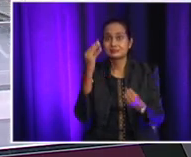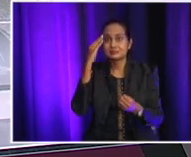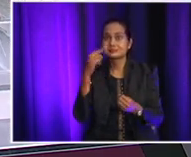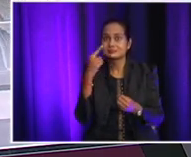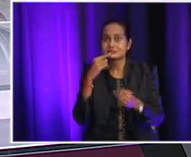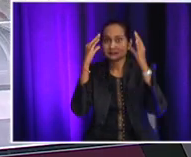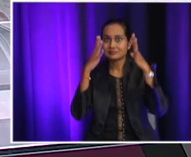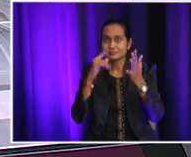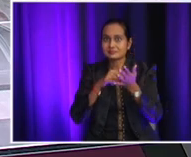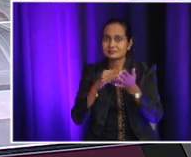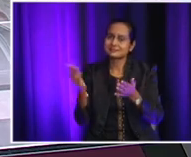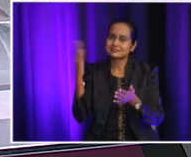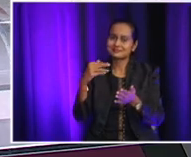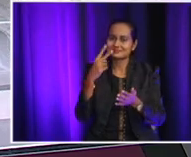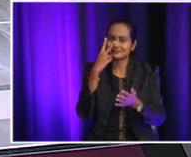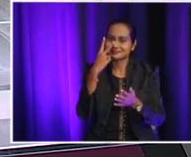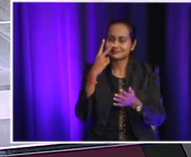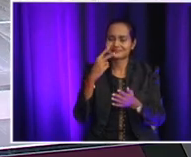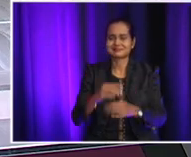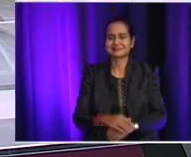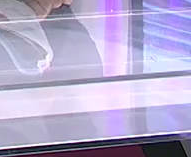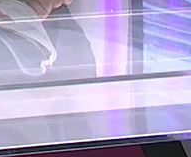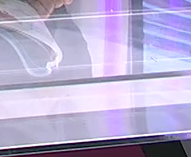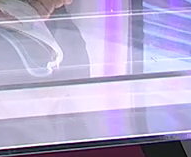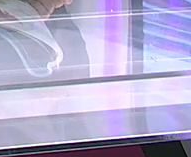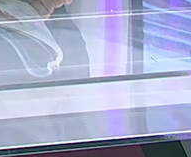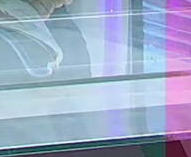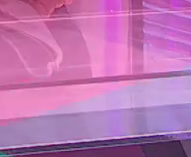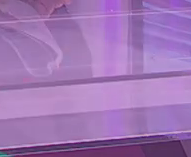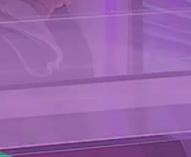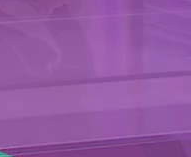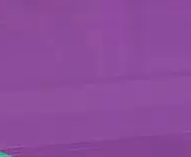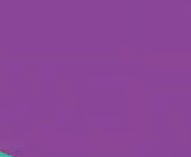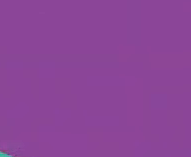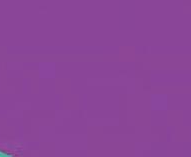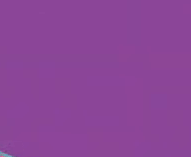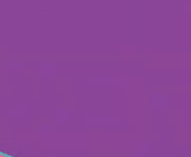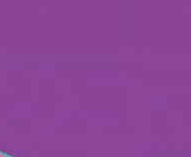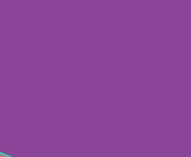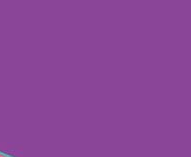tengok profil guru kali ini cek gusaina menetap di zaman sekarang tuh